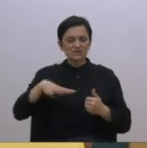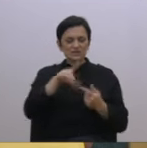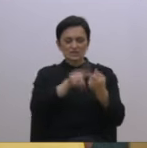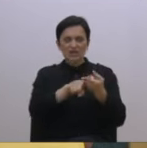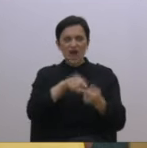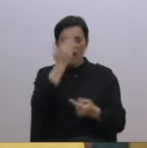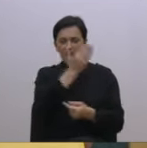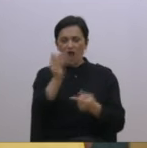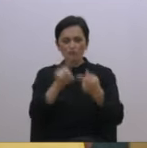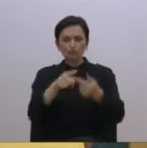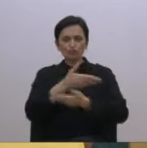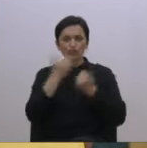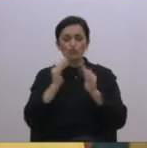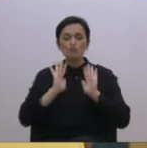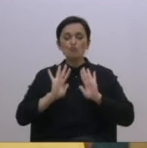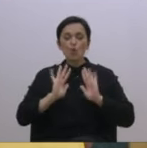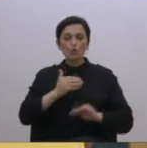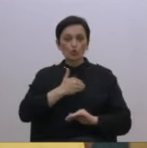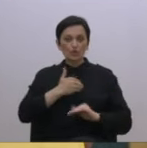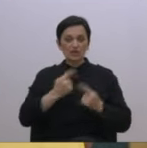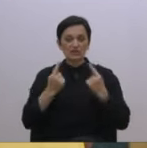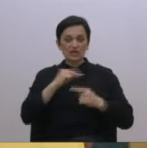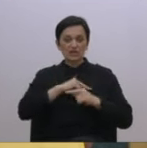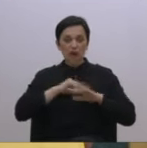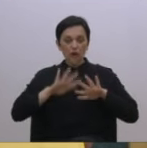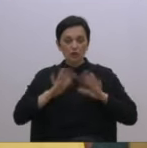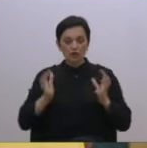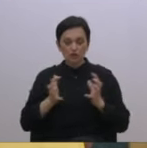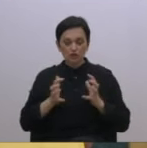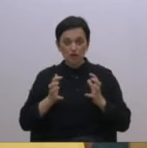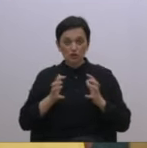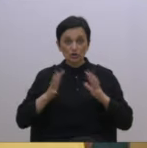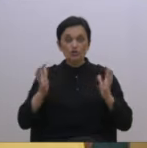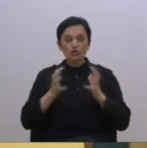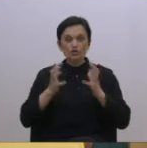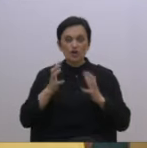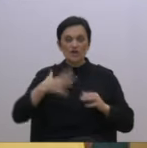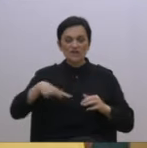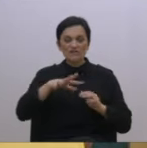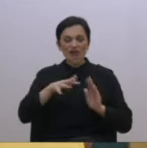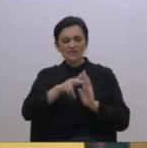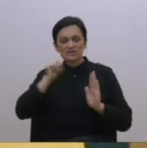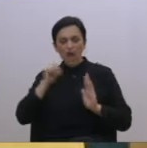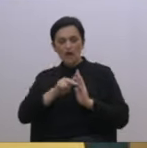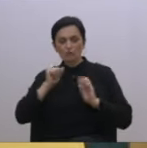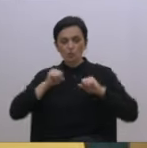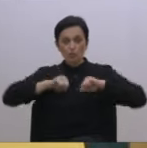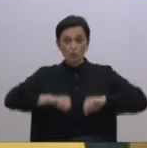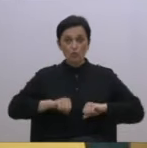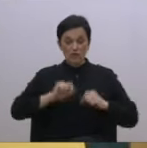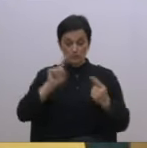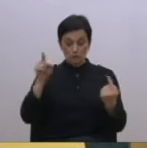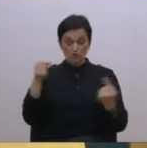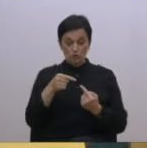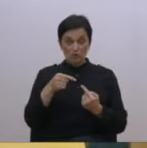არც ხალხთან, და მხოლოდ გინდა თანამდებობები შეინარჩუნოთ. შეინარჩუნოთ ქვეყნის ძარცვის უფლება. და შესაბამისად